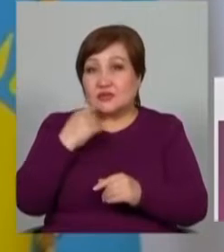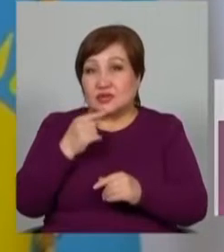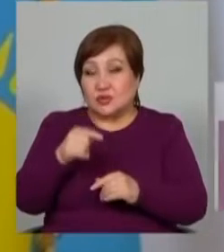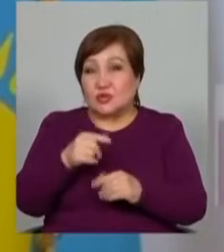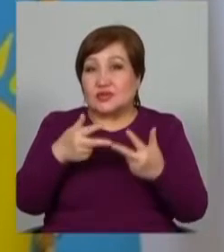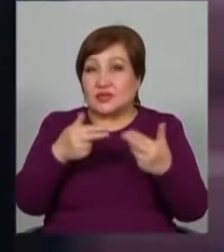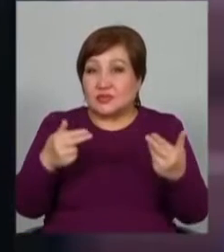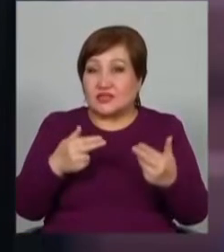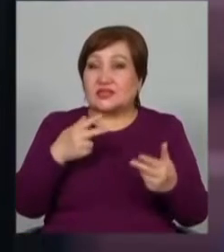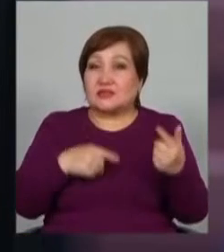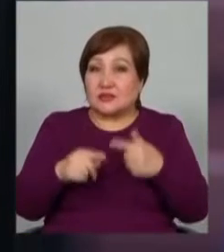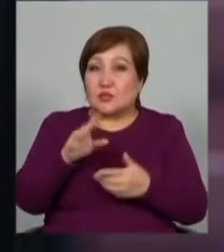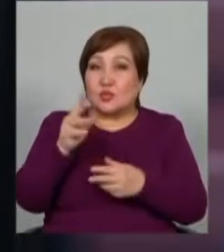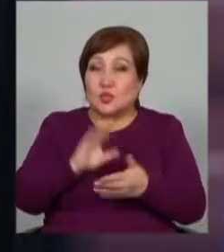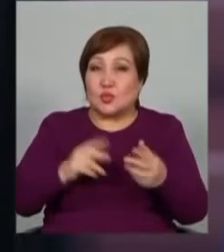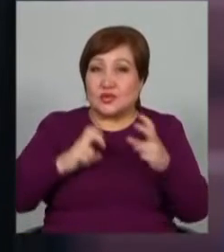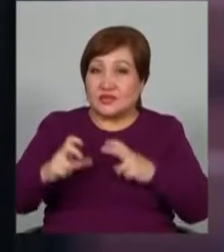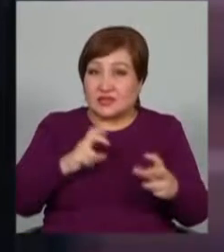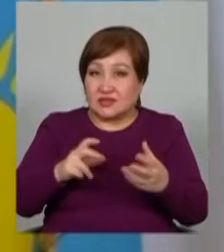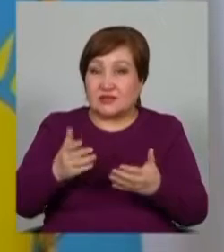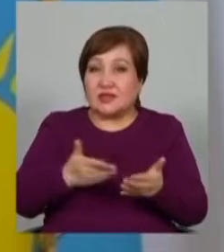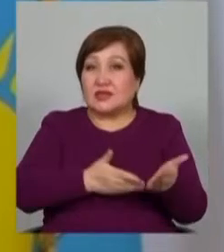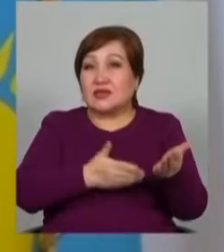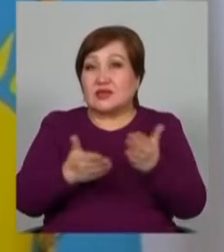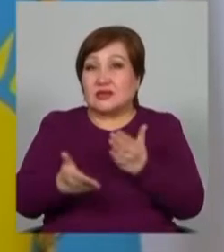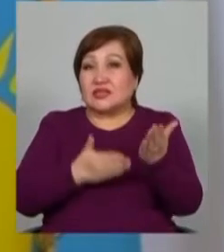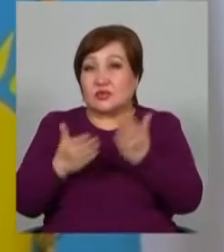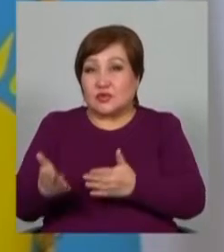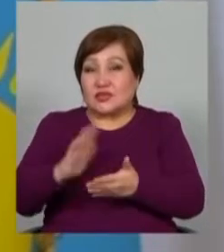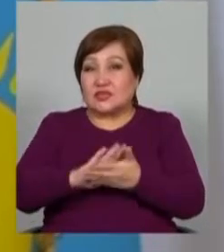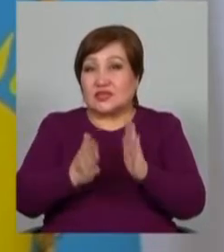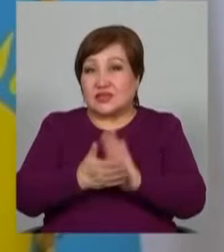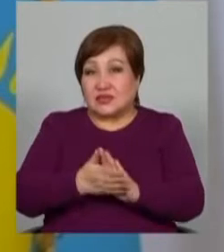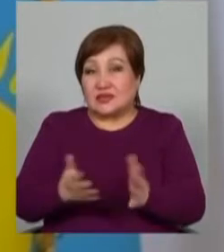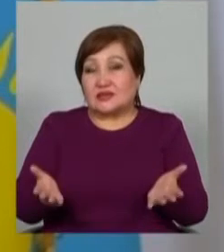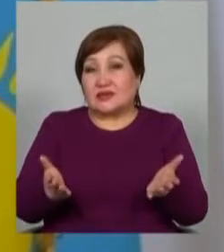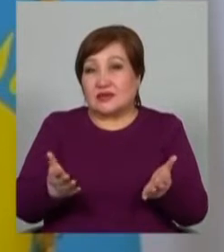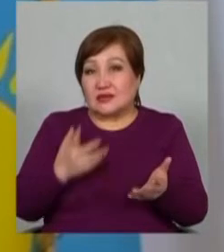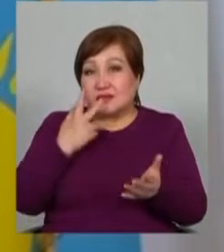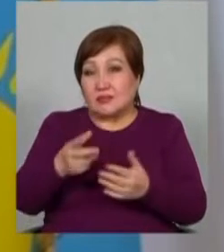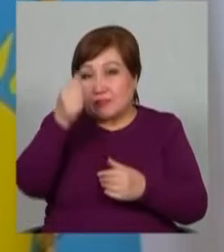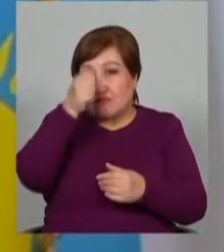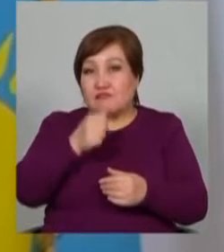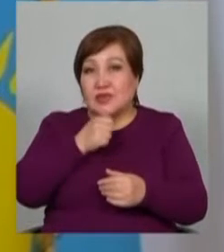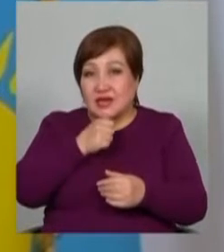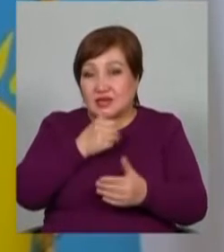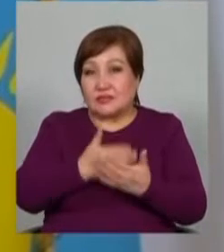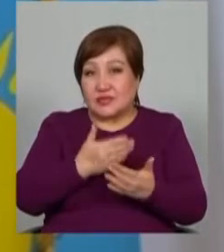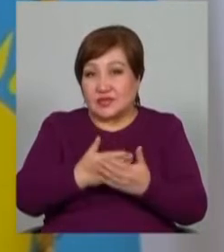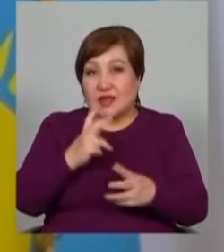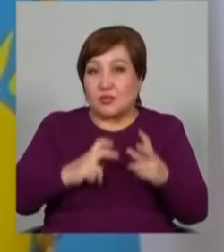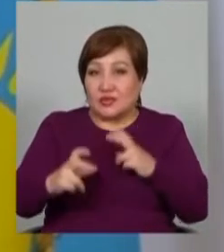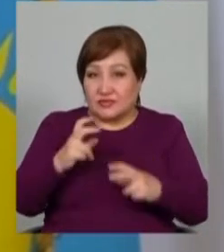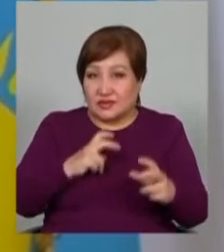оларды қайта-қайта университетке шақыртпай, сол кісілерге жағдайларына орайландырып, біз бір ай жаңағыдай университеттің қабырғасында